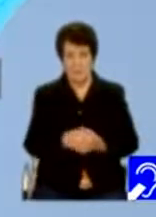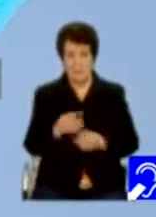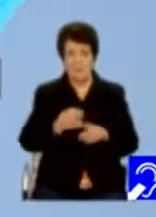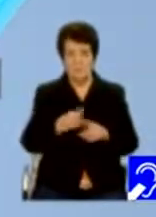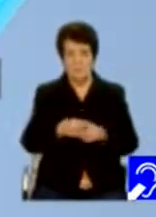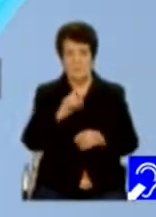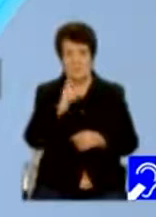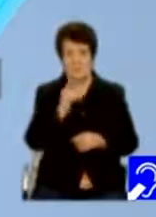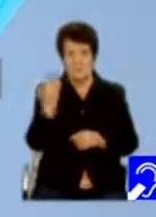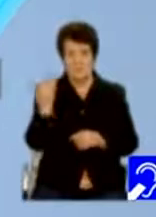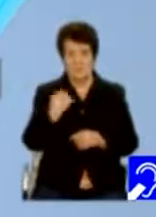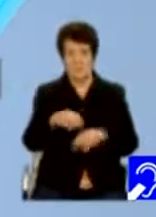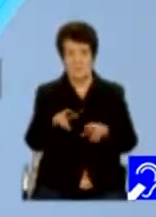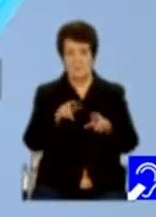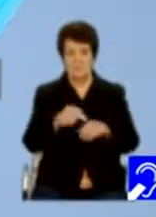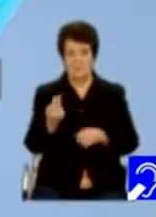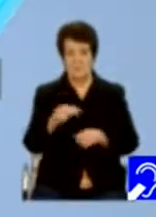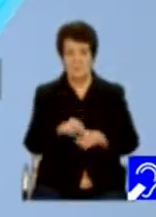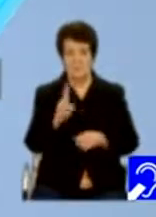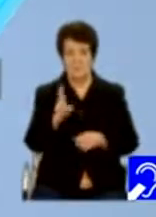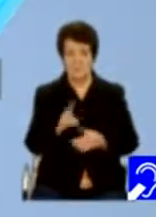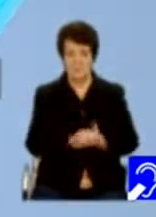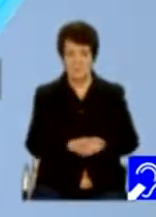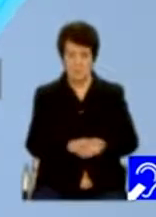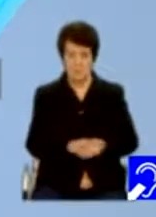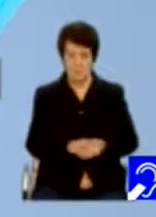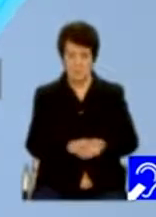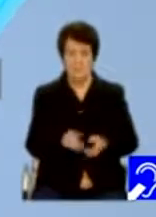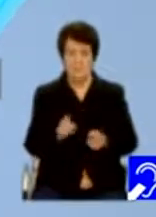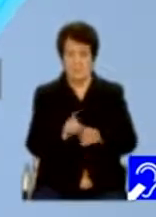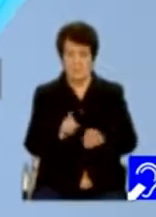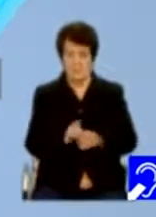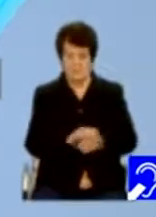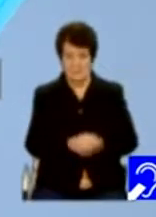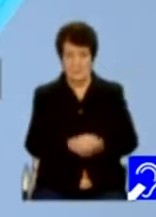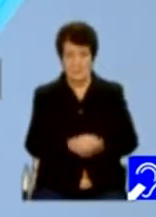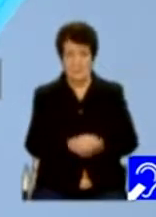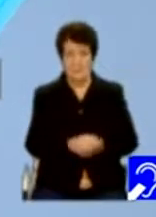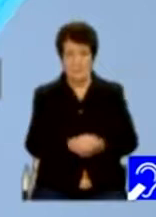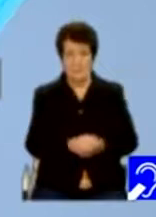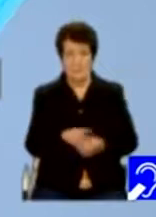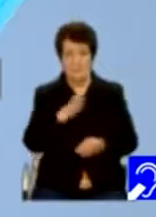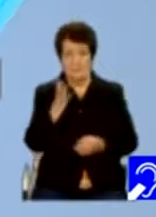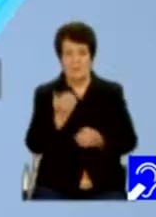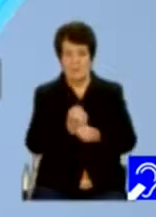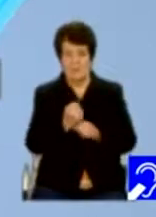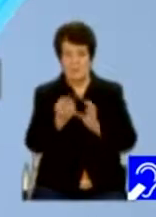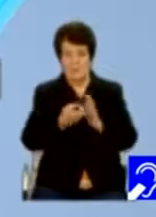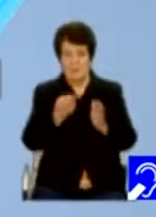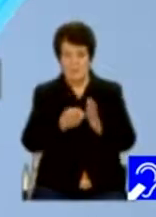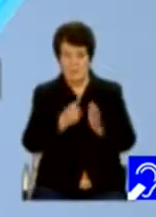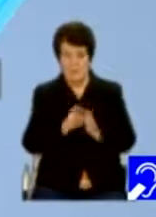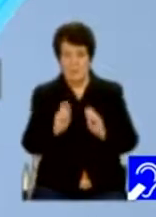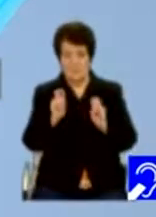an în urmă, alegerile prezidențiale din 2020, de asemenea Watchdog-ul a făcut un sondaj care